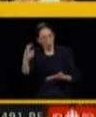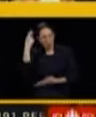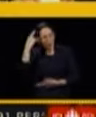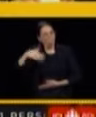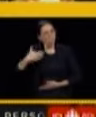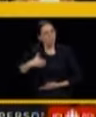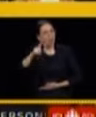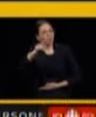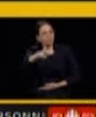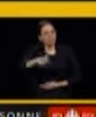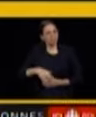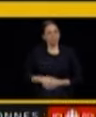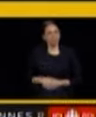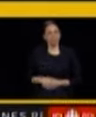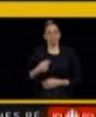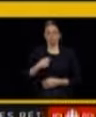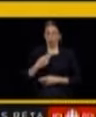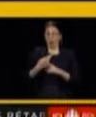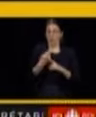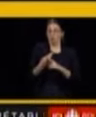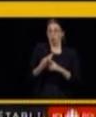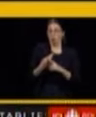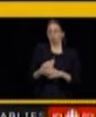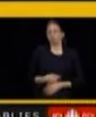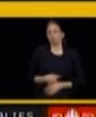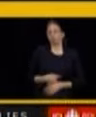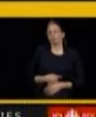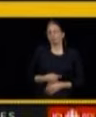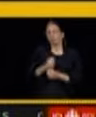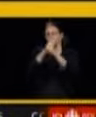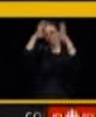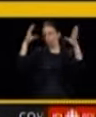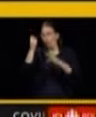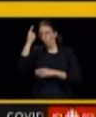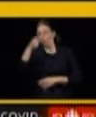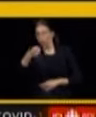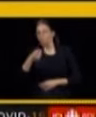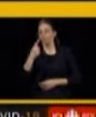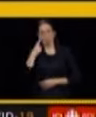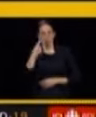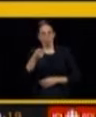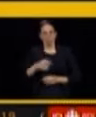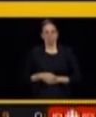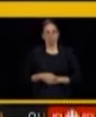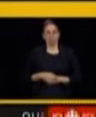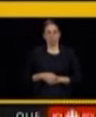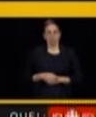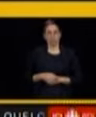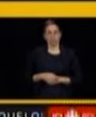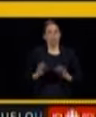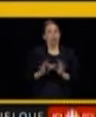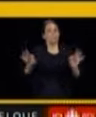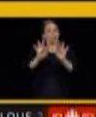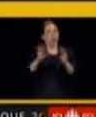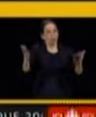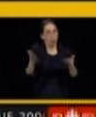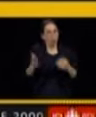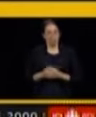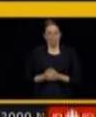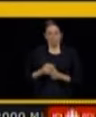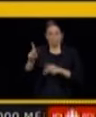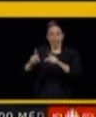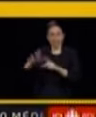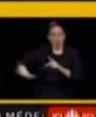là, je vais vous donner un exemple concret, là, vous allez comprendre. D'abord, il faut saluer les gens qui se sont inscrits à